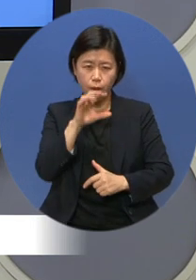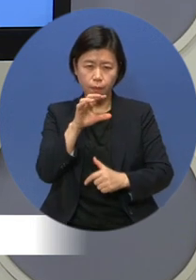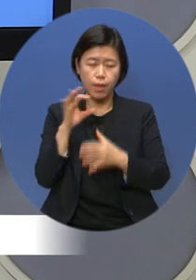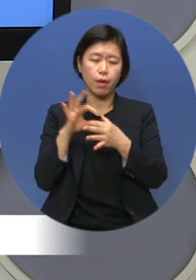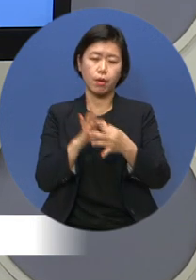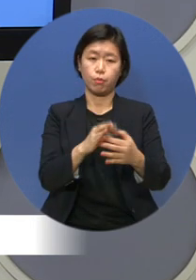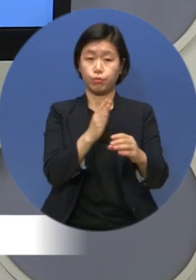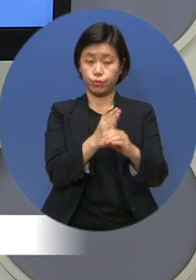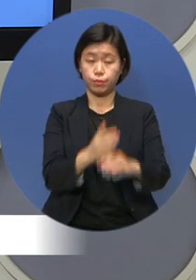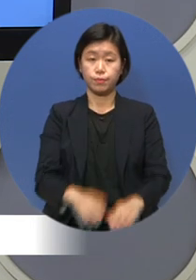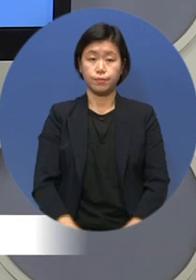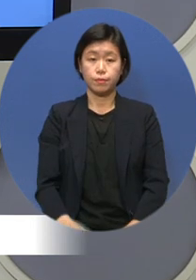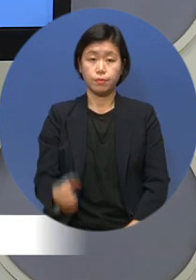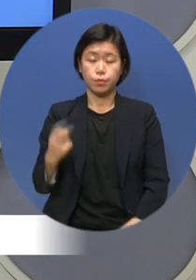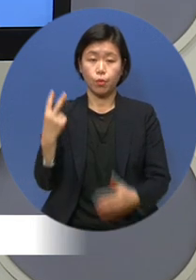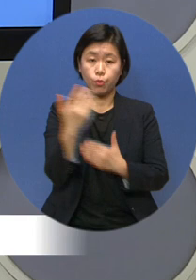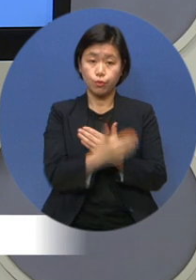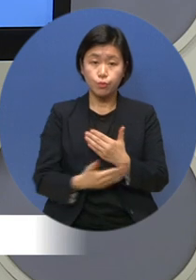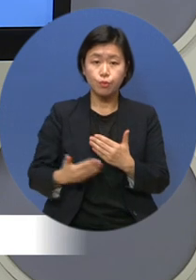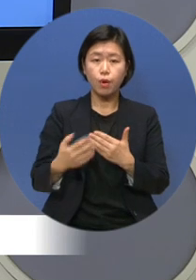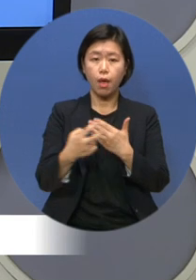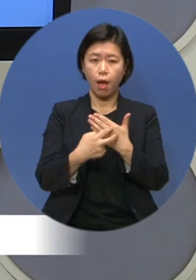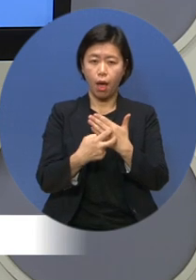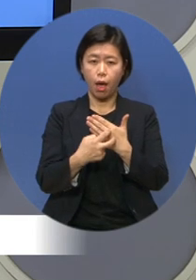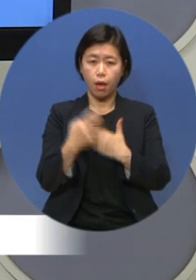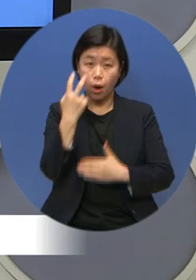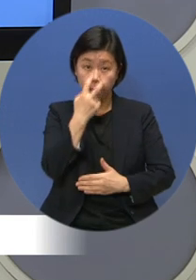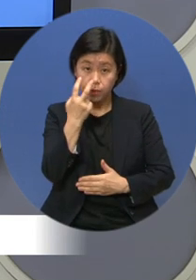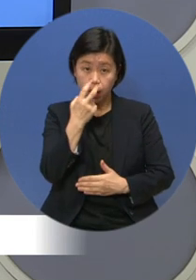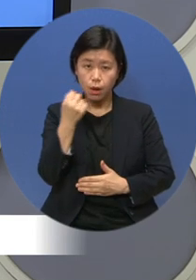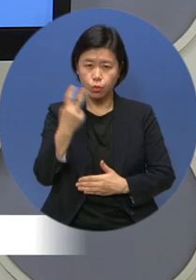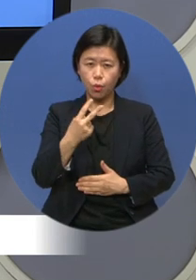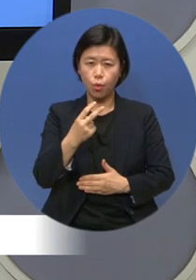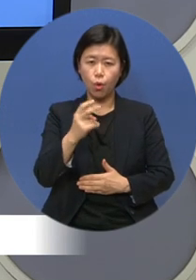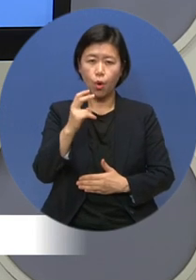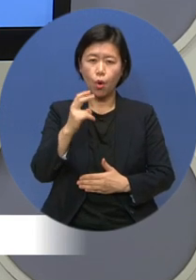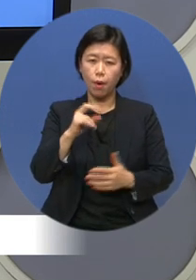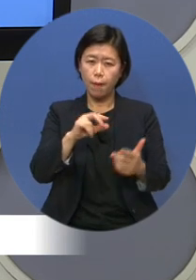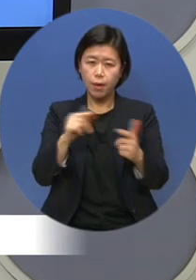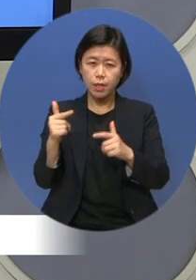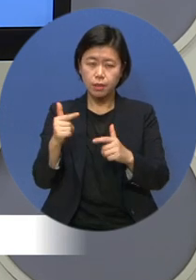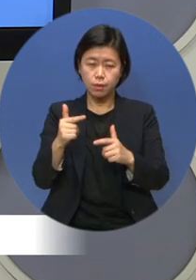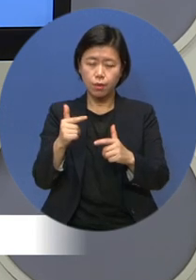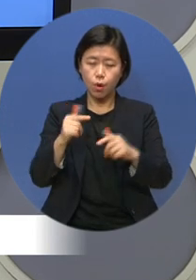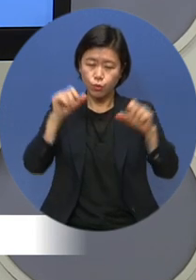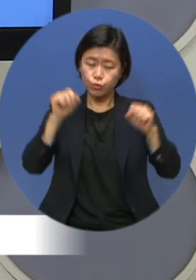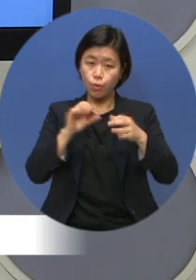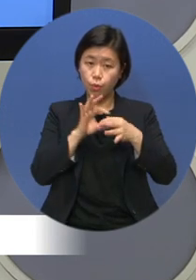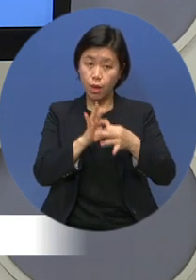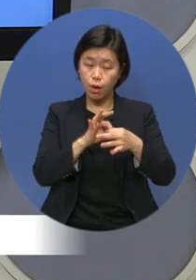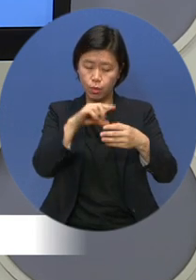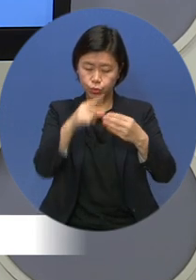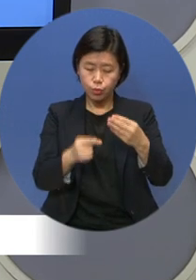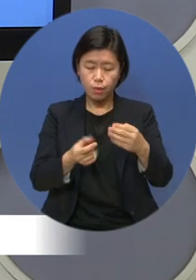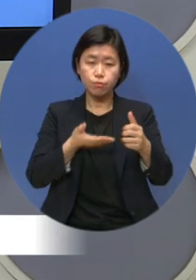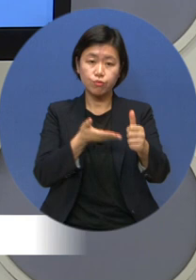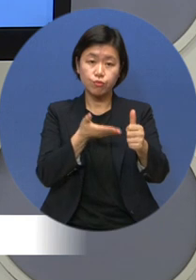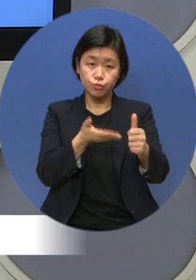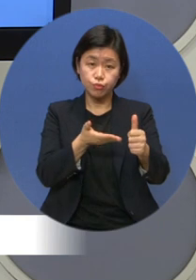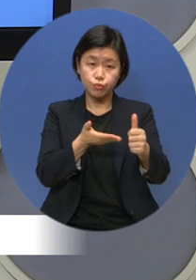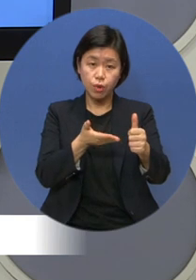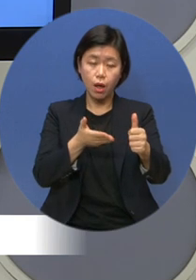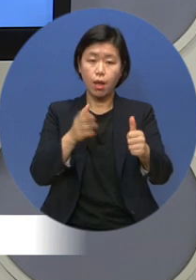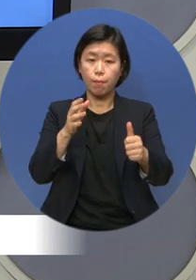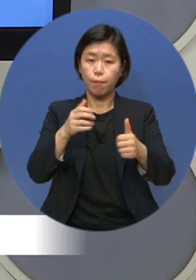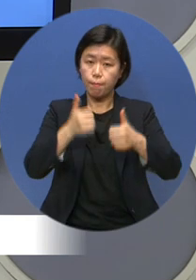의학 검사와 운동부 와 검사를 실시해 운동처방 프로그램 을 지원하는 뎅 경기력을 강화하는 훈련도